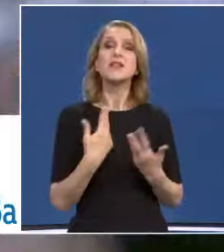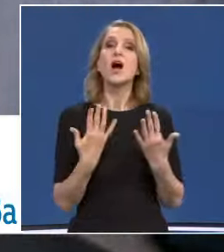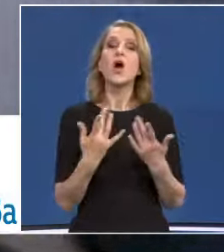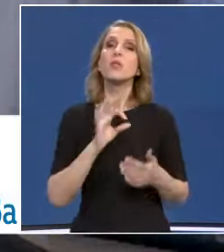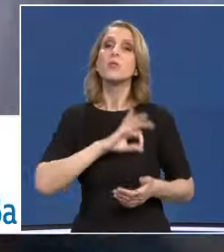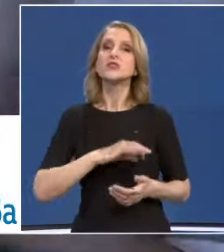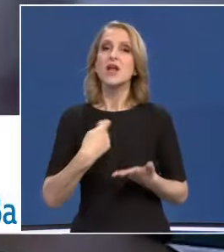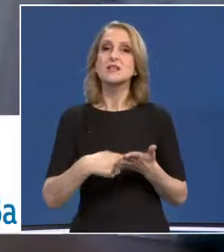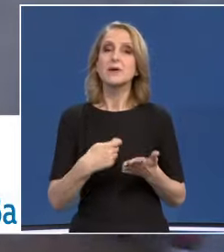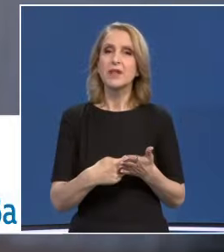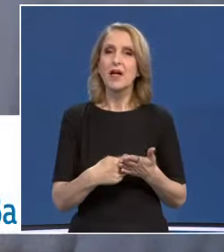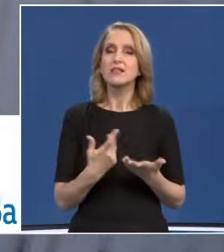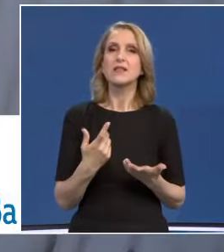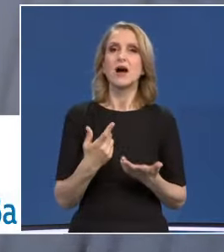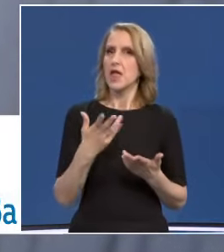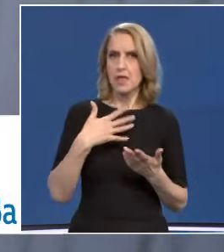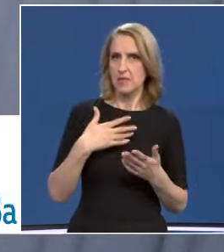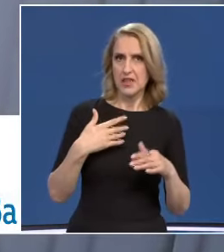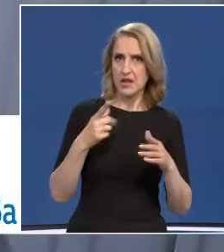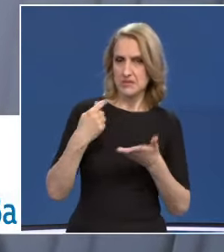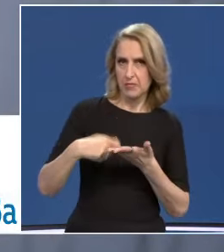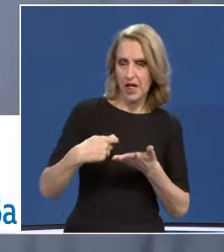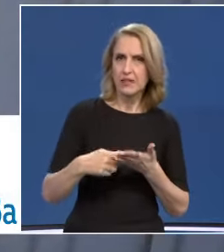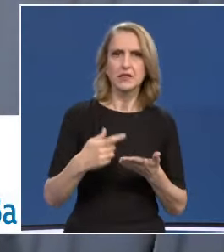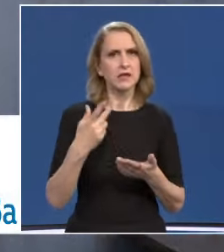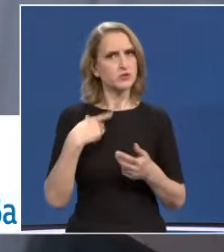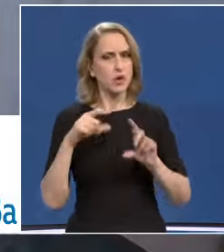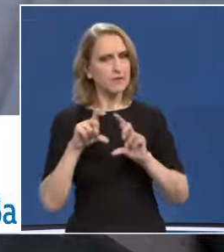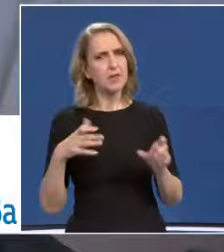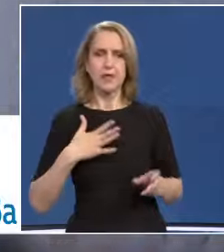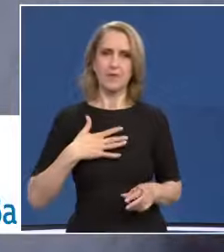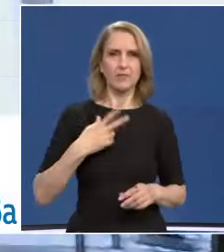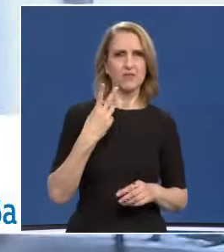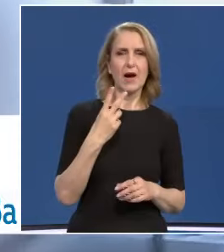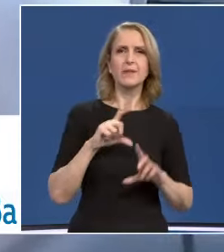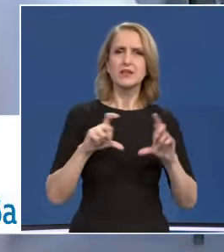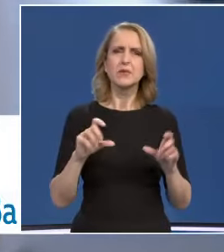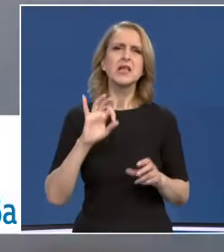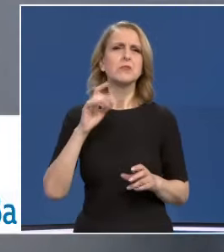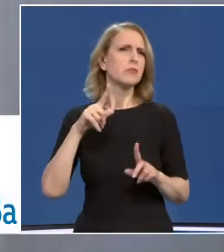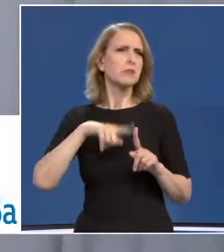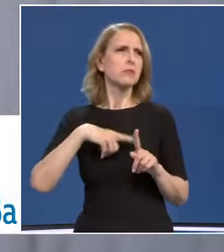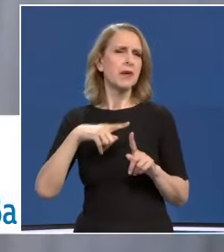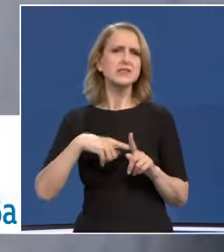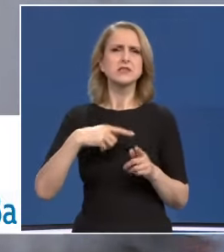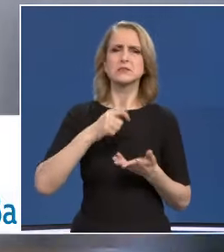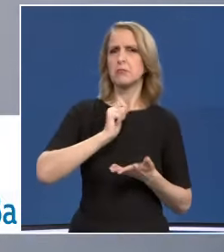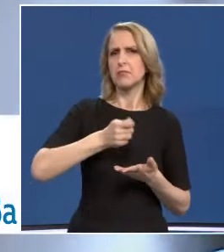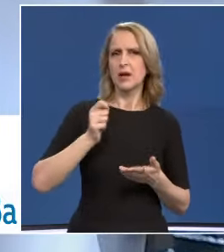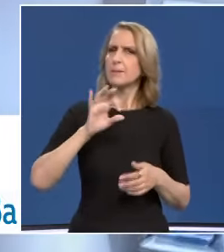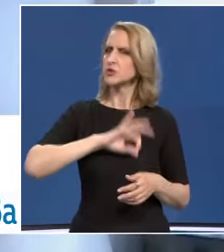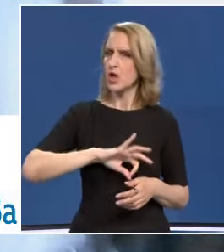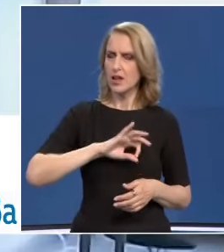печелим. Плащаме си апартаменти, къщи и нещо. Имаме, да. Колко ви знам? По 1000 май ни отива. А това за